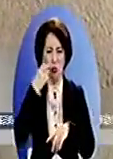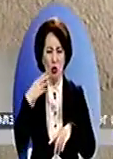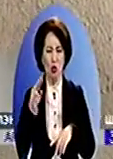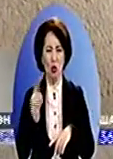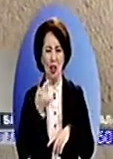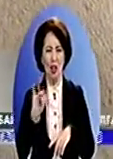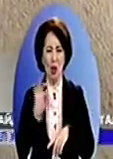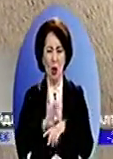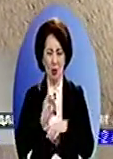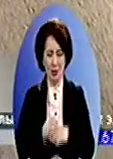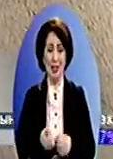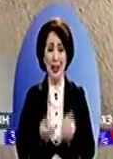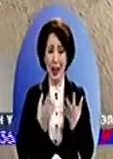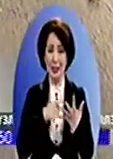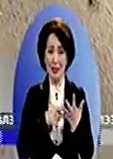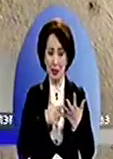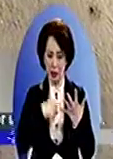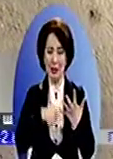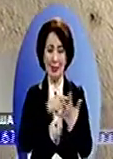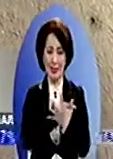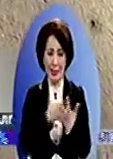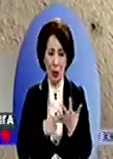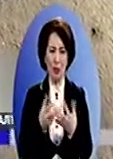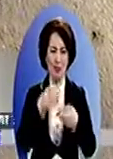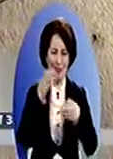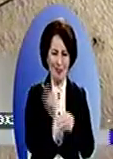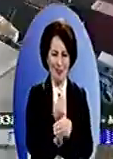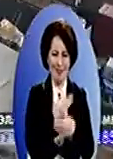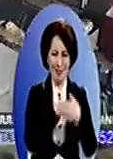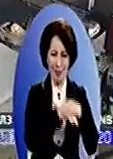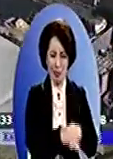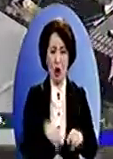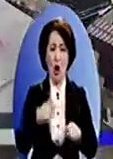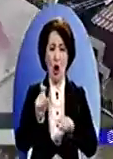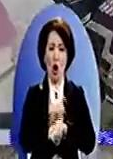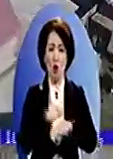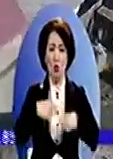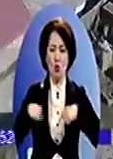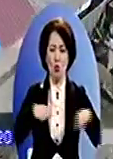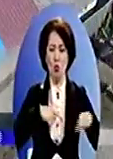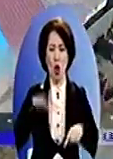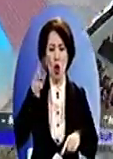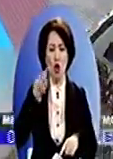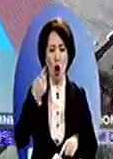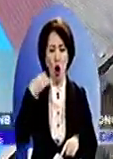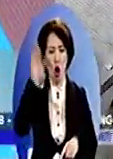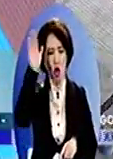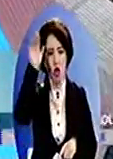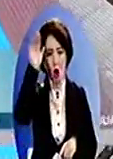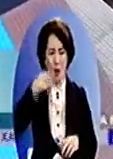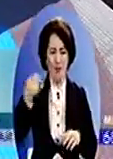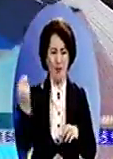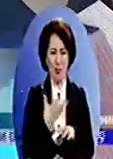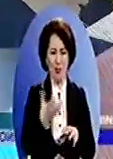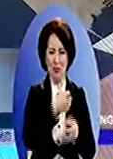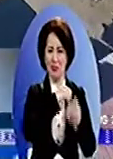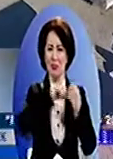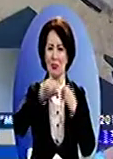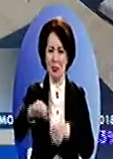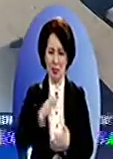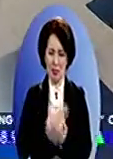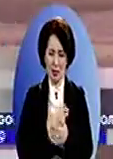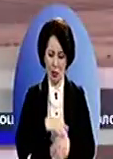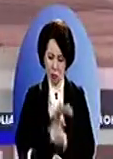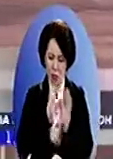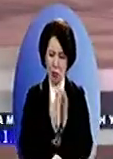өхрийг устгасан. Үнтэй зэрэгцээд мөн тус хорооны залбин нохтыг устгах ажлыг эхлүүлж, устгалын ажлыг нарангийн ингэрт төвлөрүүлжээ. Нийт